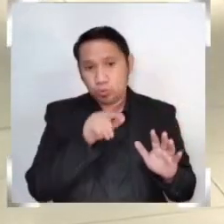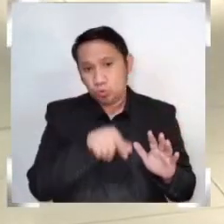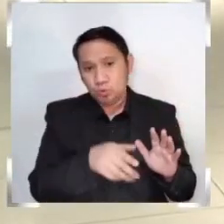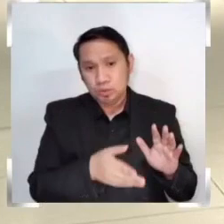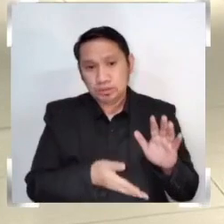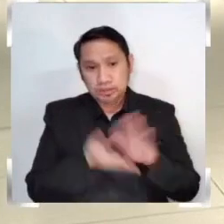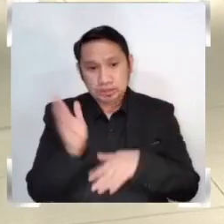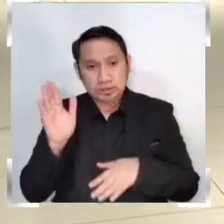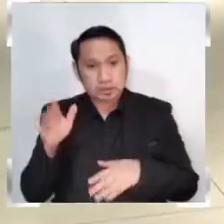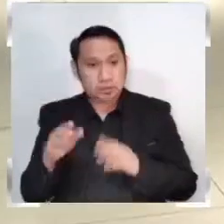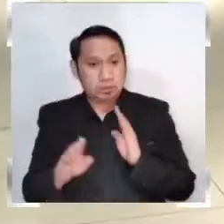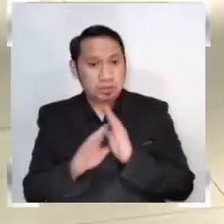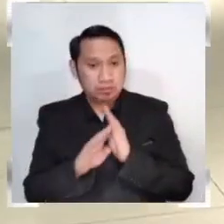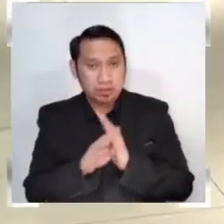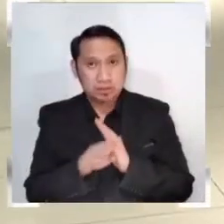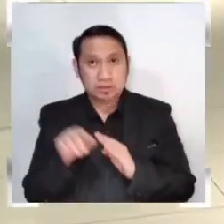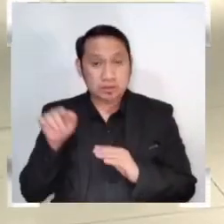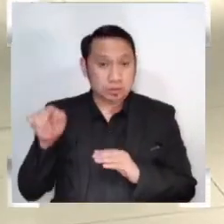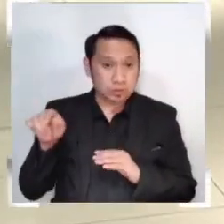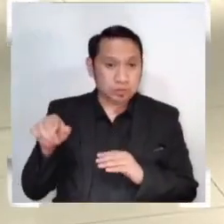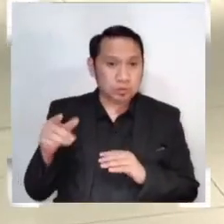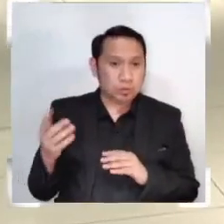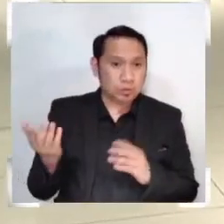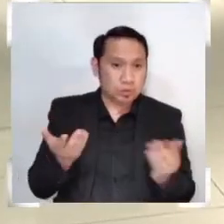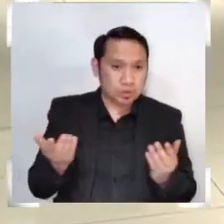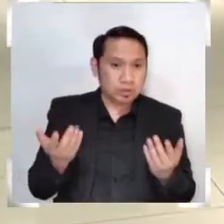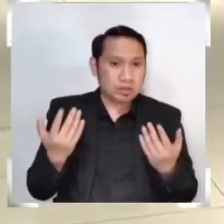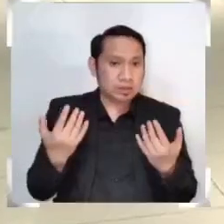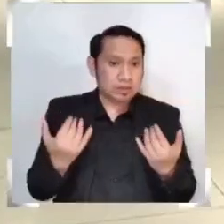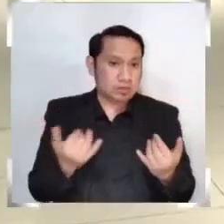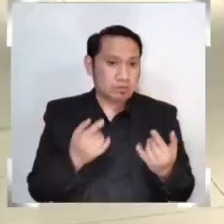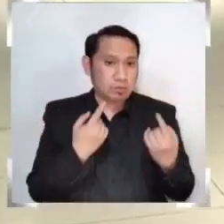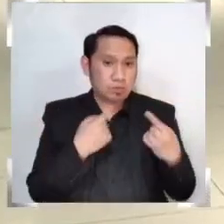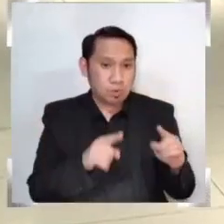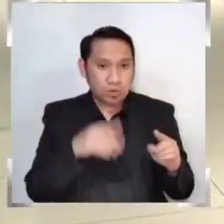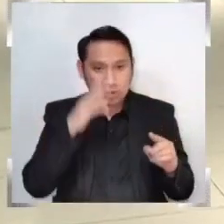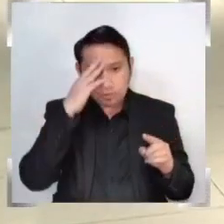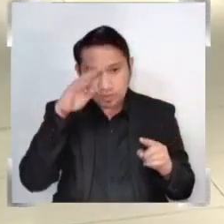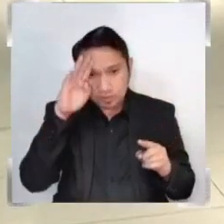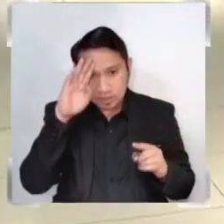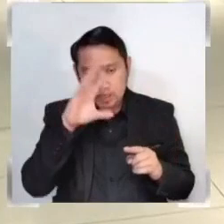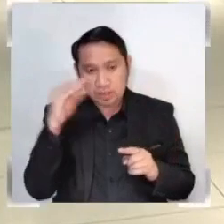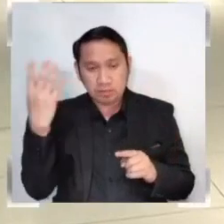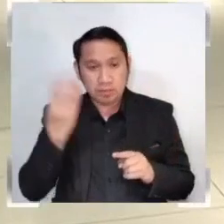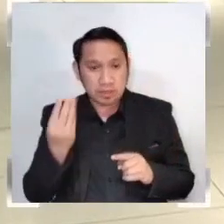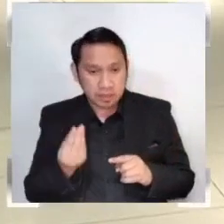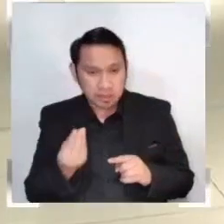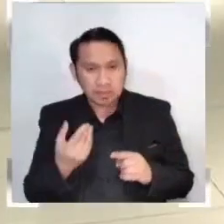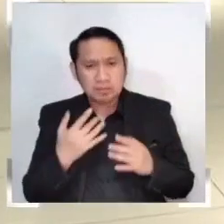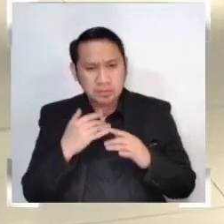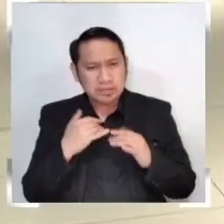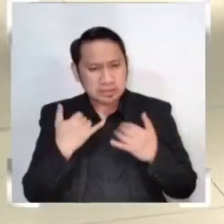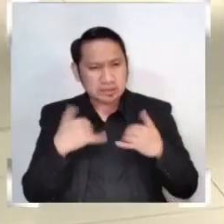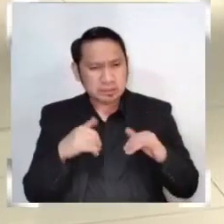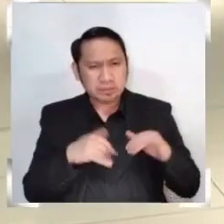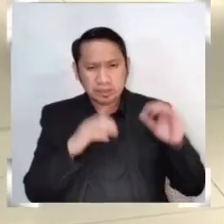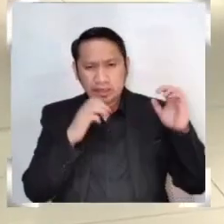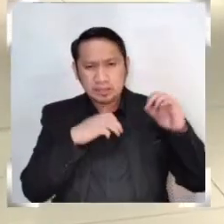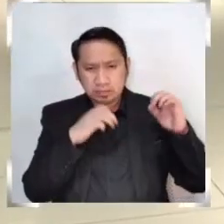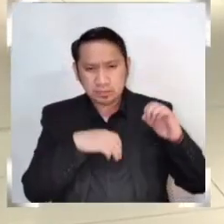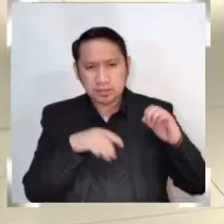na nandito ay yung mga Pakavite at Batangas. Pero asahan daw na mas dadagsa pa ang pasahero habang papalapit ang